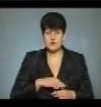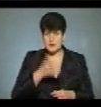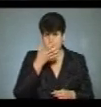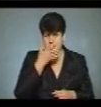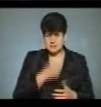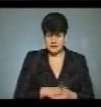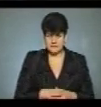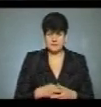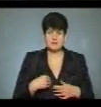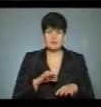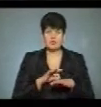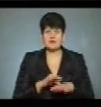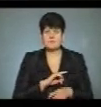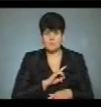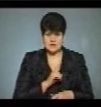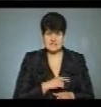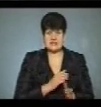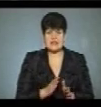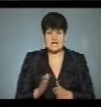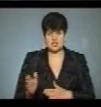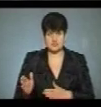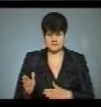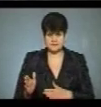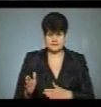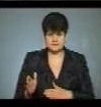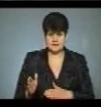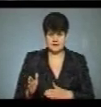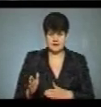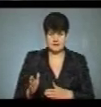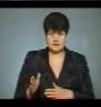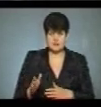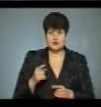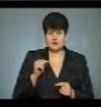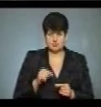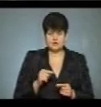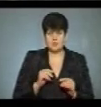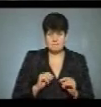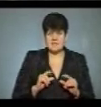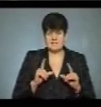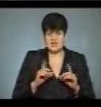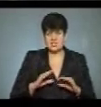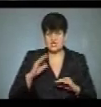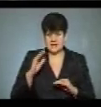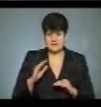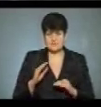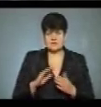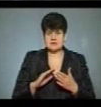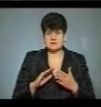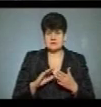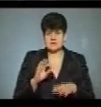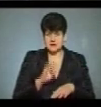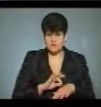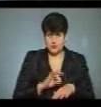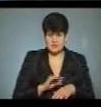лікувальному закладі посилений режим з приводу підвищеної епідемічної ситуації, захворюваності на